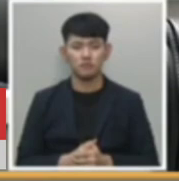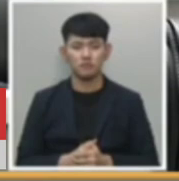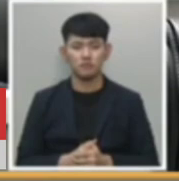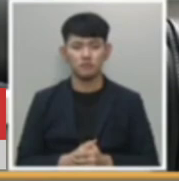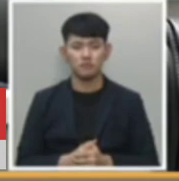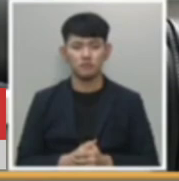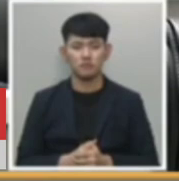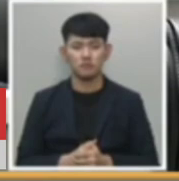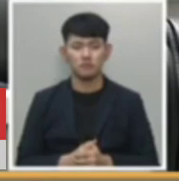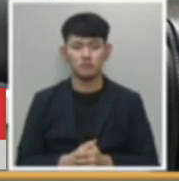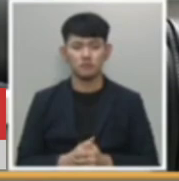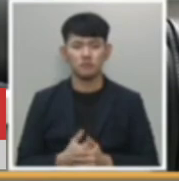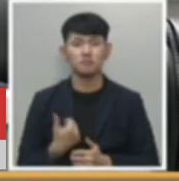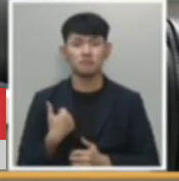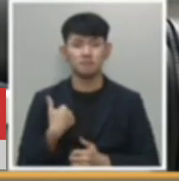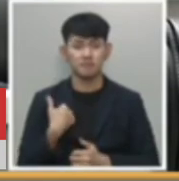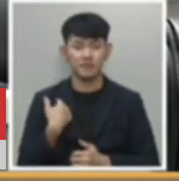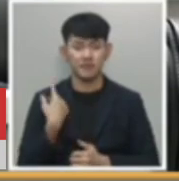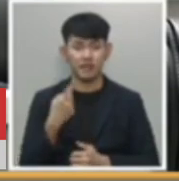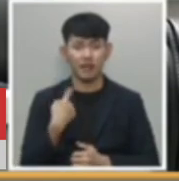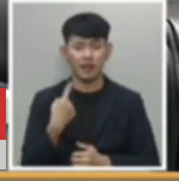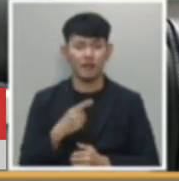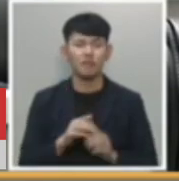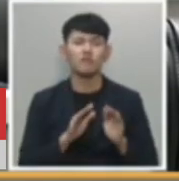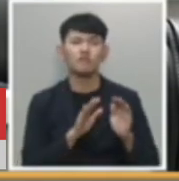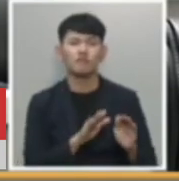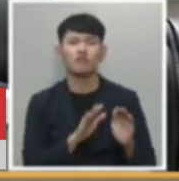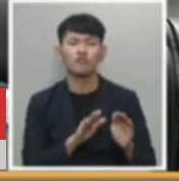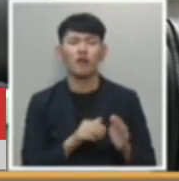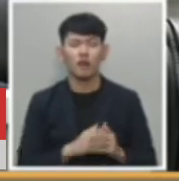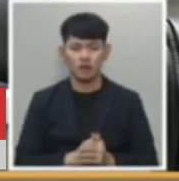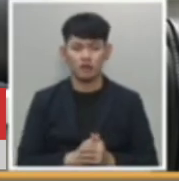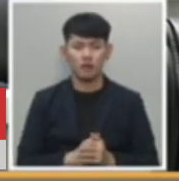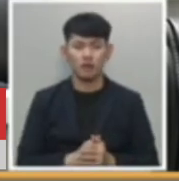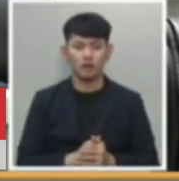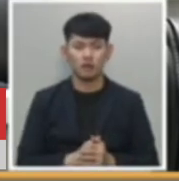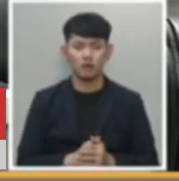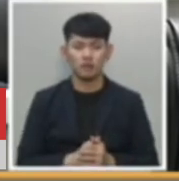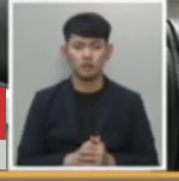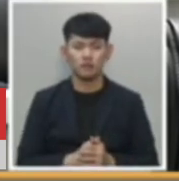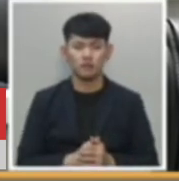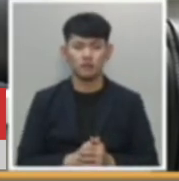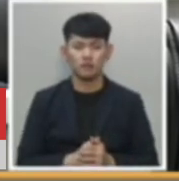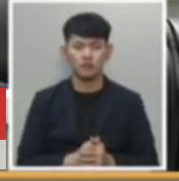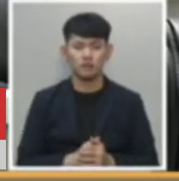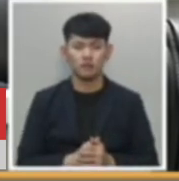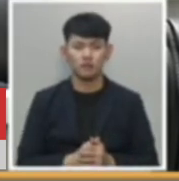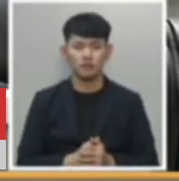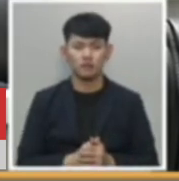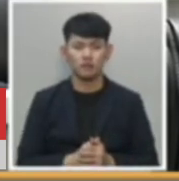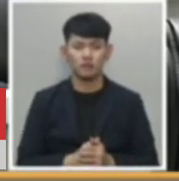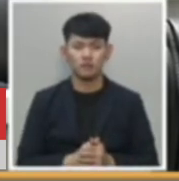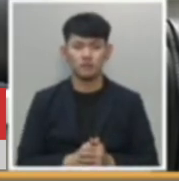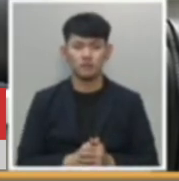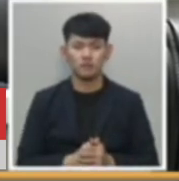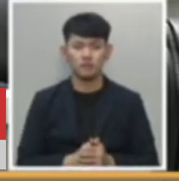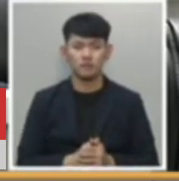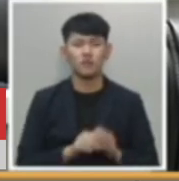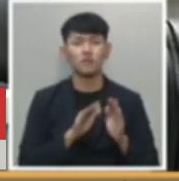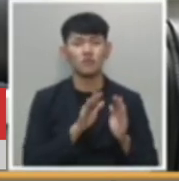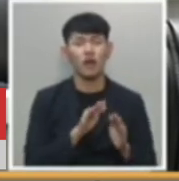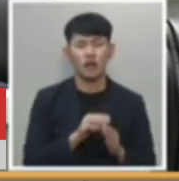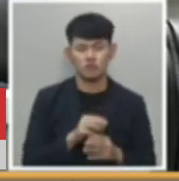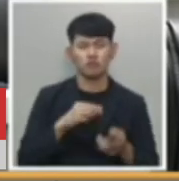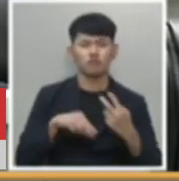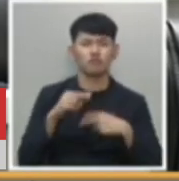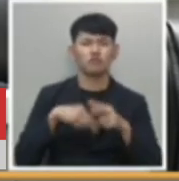ามีผู้ฝากท่านส.ส.ในพื้นที่บอกว่าช่วยเอาไปให้อบต.เลยอย่า